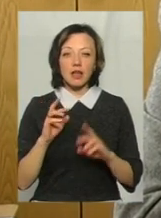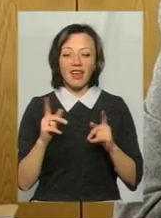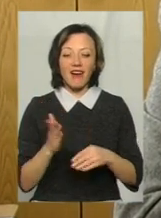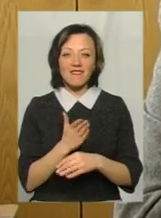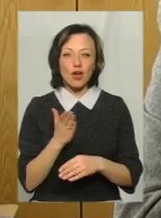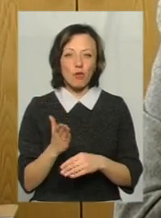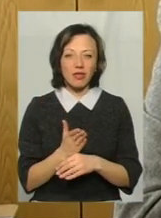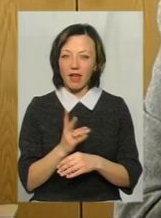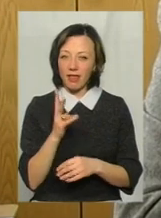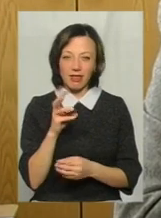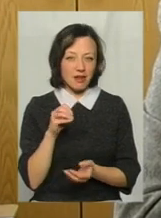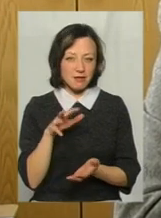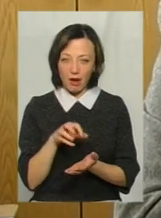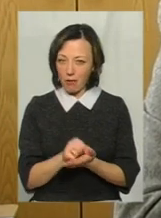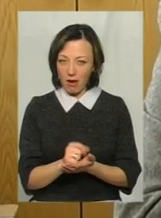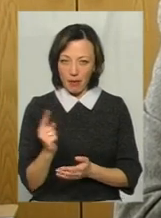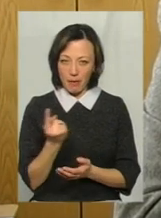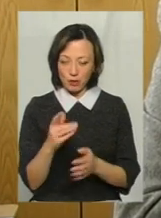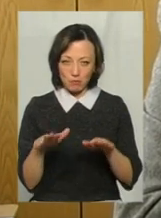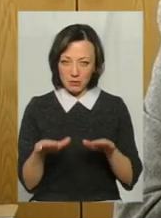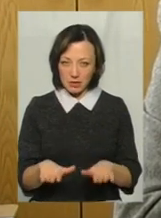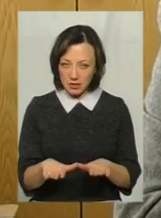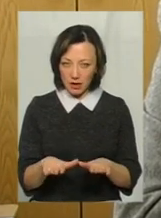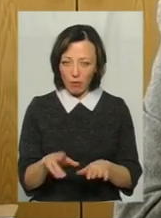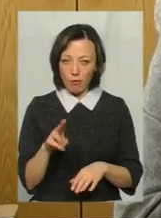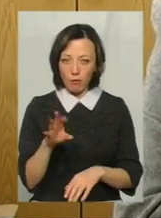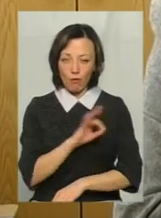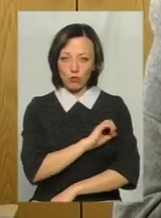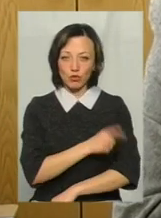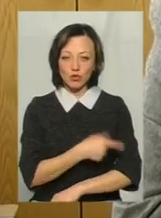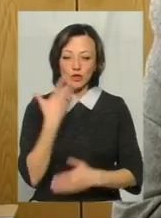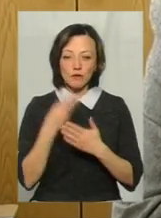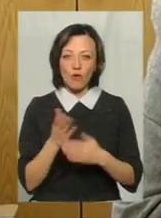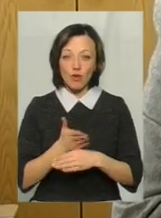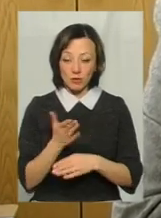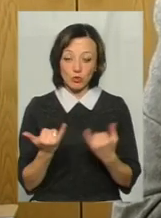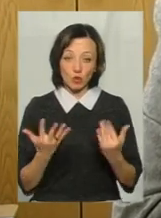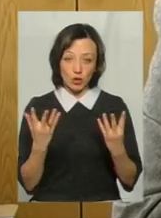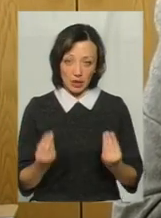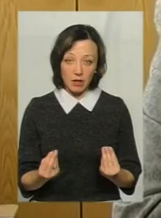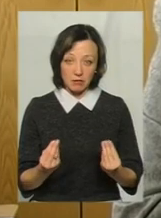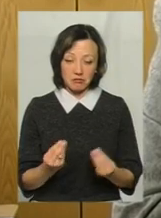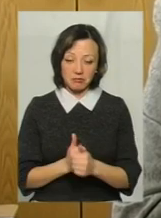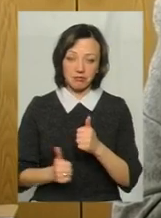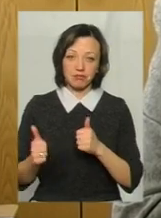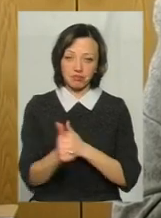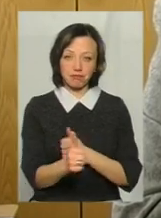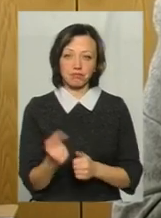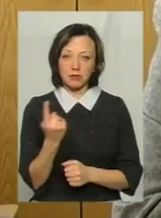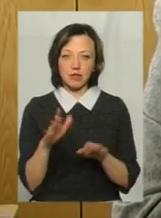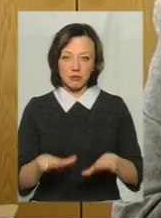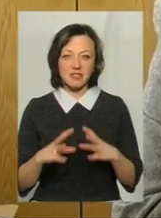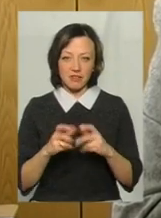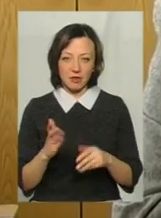виробник не займала перші місця по потужності свого виробництва, то на сьогоднішній день вони вийшли на перше місце в